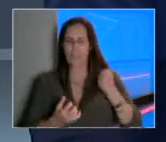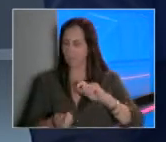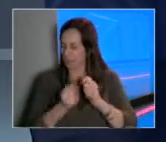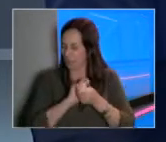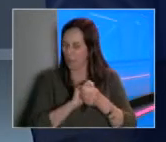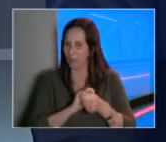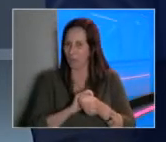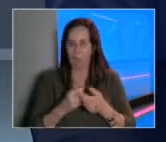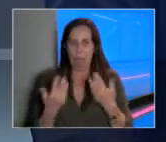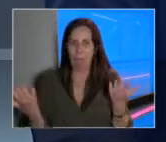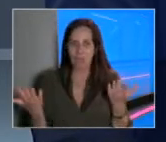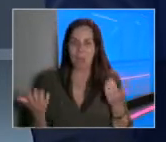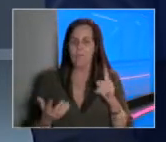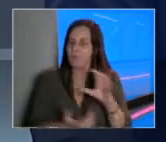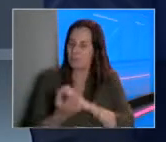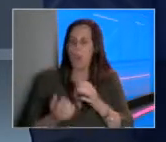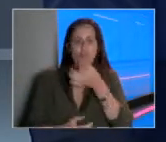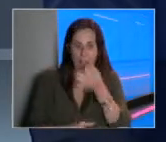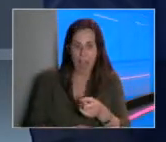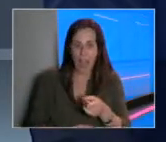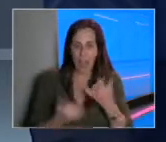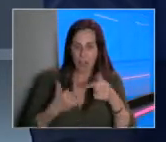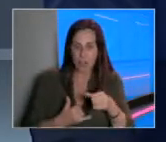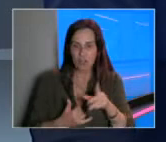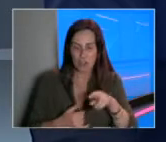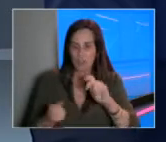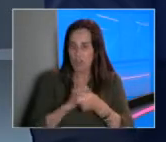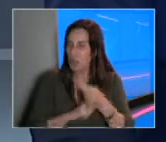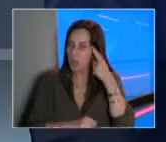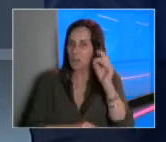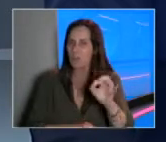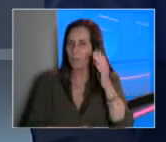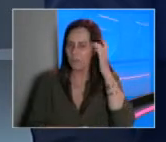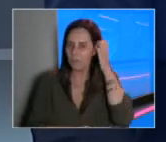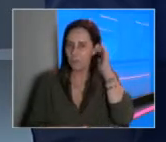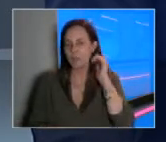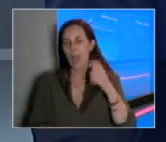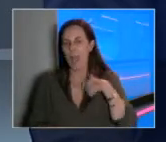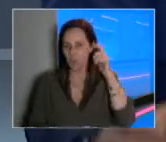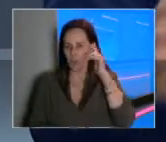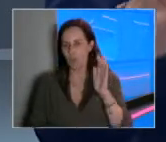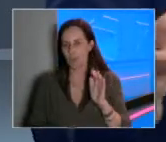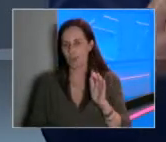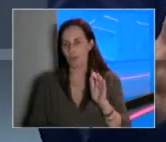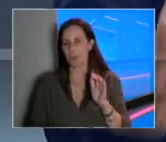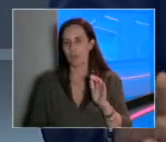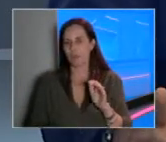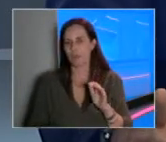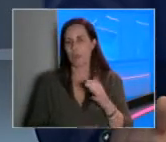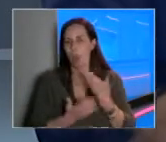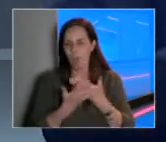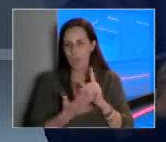שינויים לא מאוד מאוד גדולים. השאלה אם במקרה הזה יהיה כאן שינוי להערכתך. תשמע, אני חושב שעצם